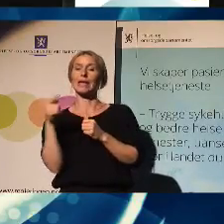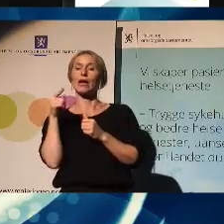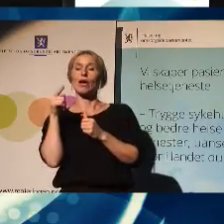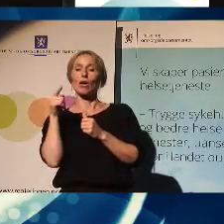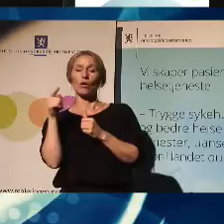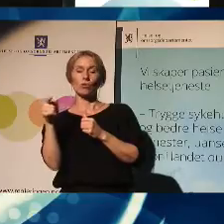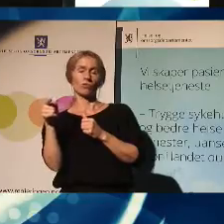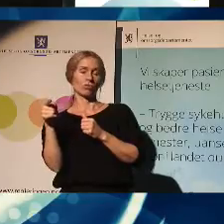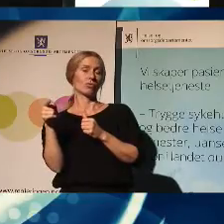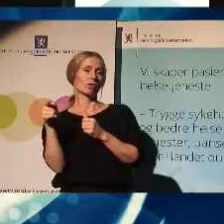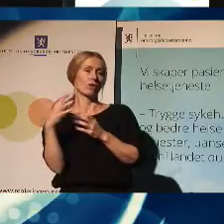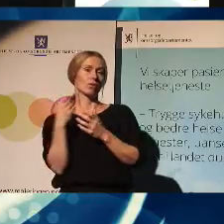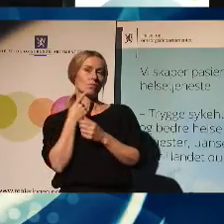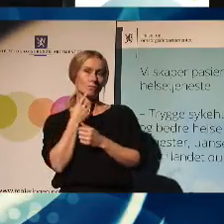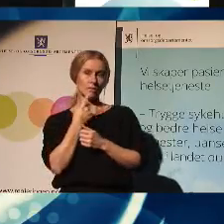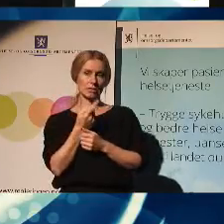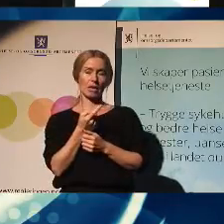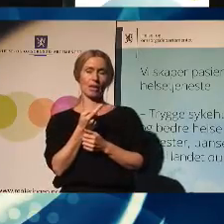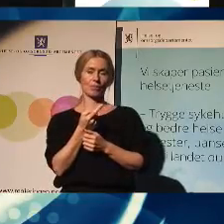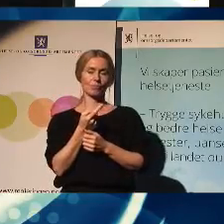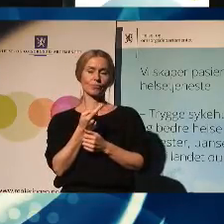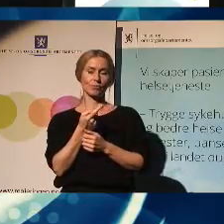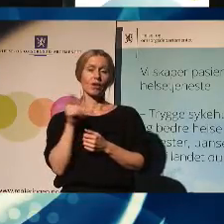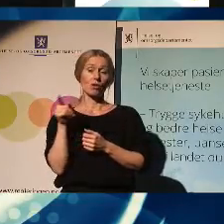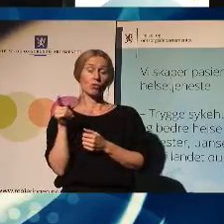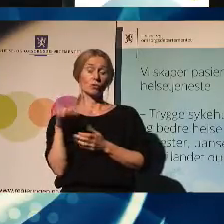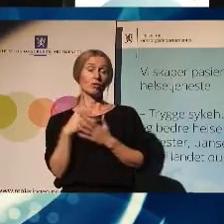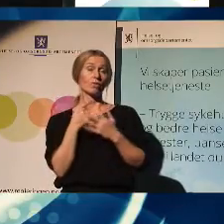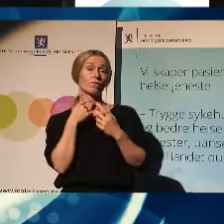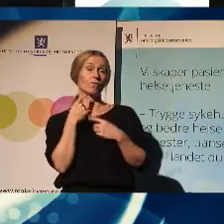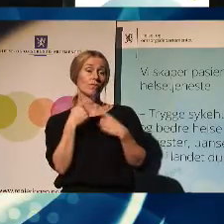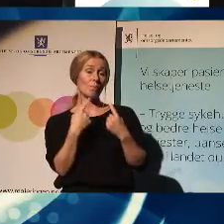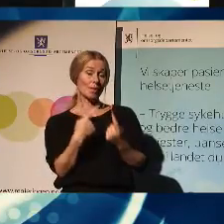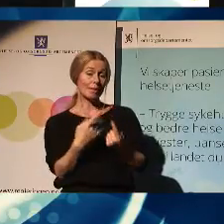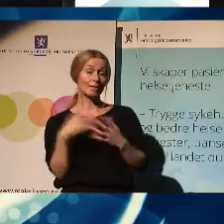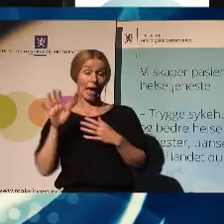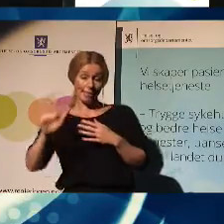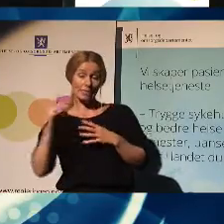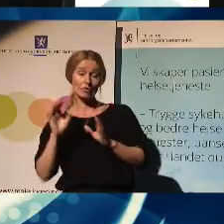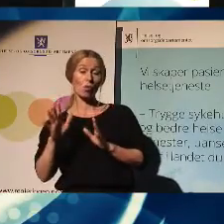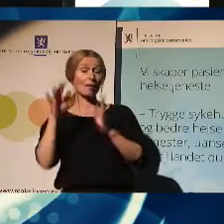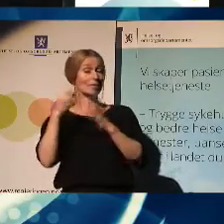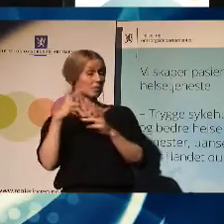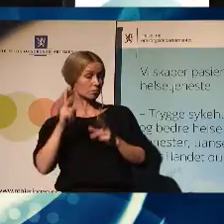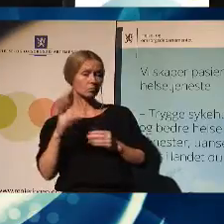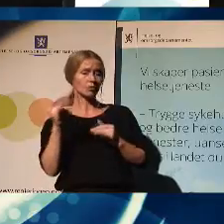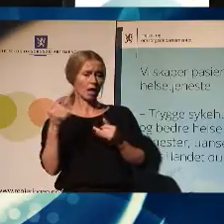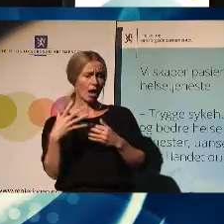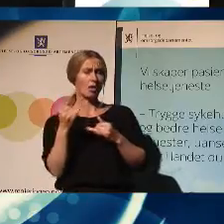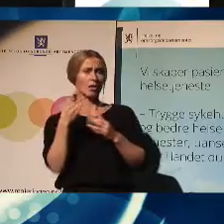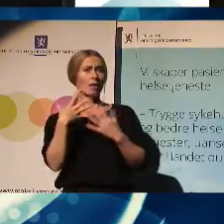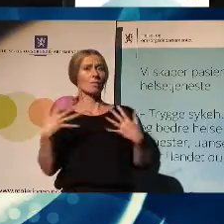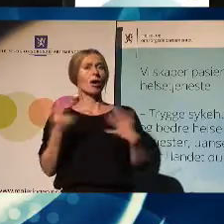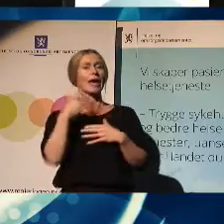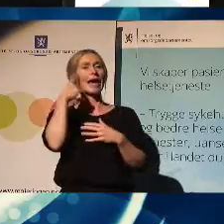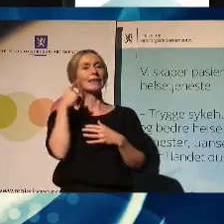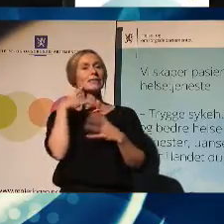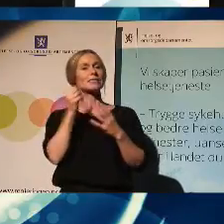med en uttale. Hun formidlet at hennes opplevelse også var at det er mange eldre som har et for